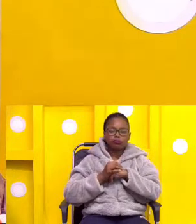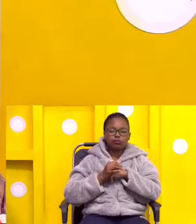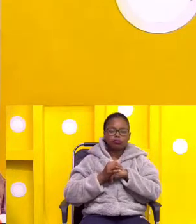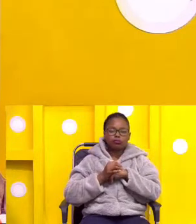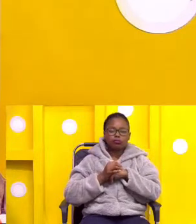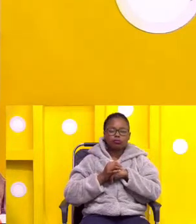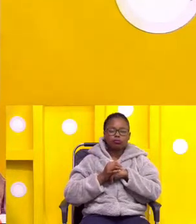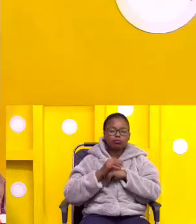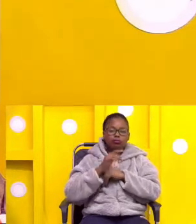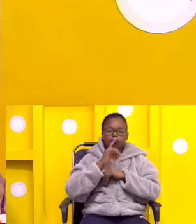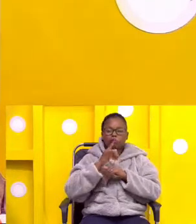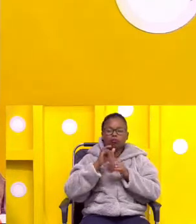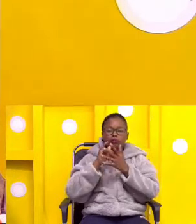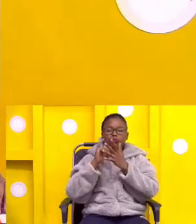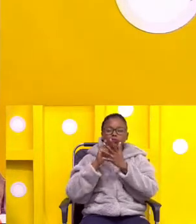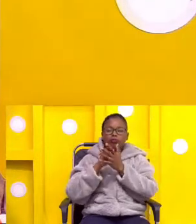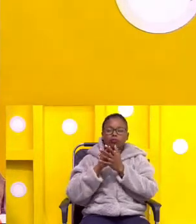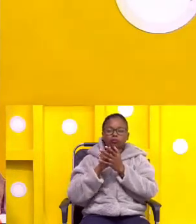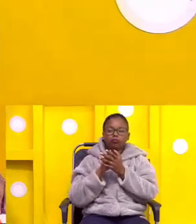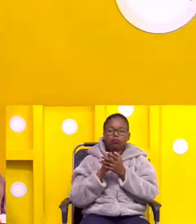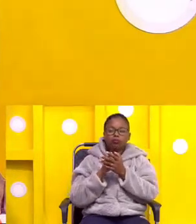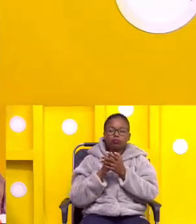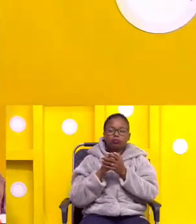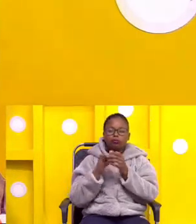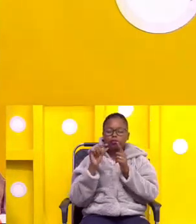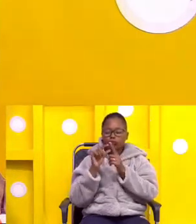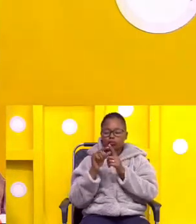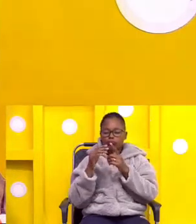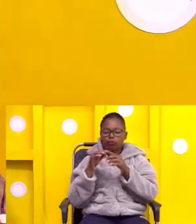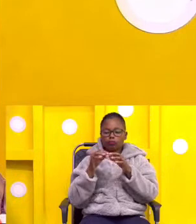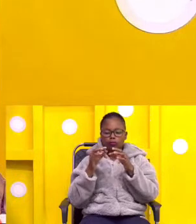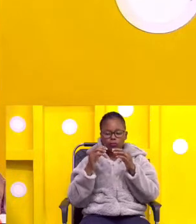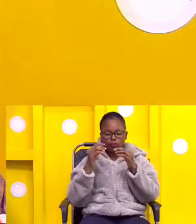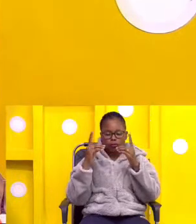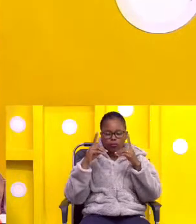udusi radu taga kuhanda miario miega